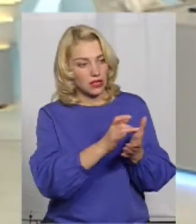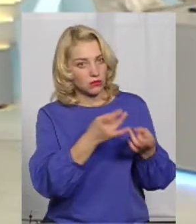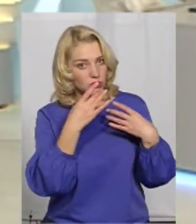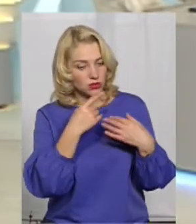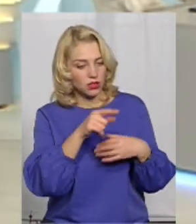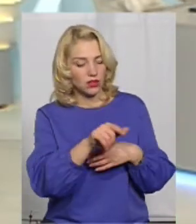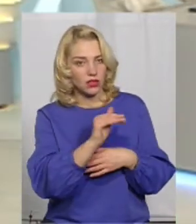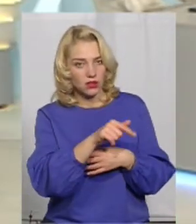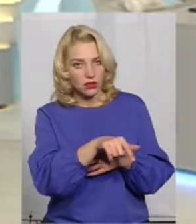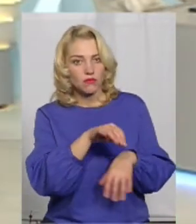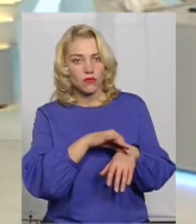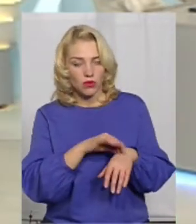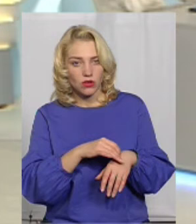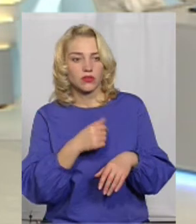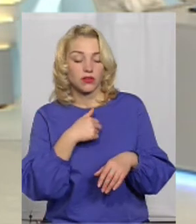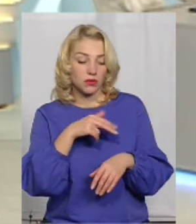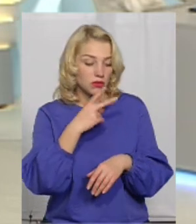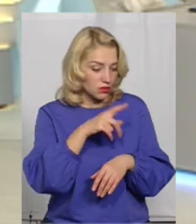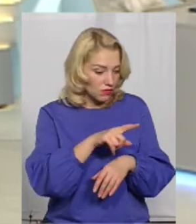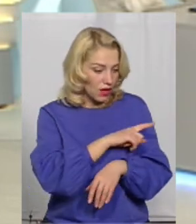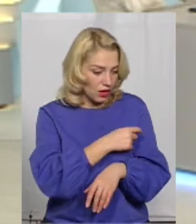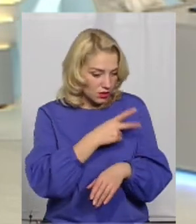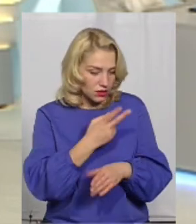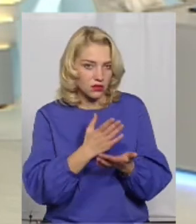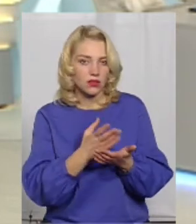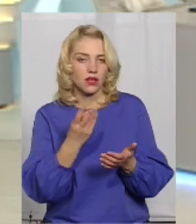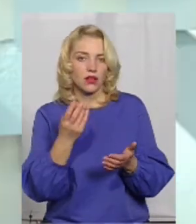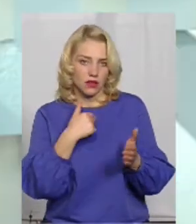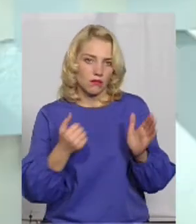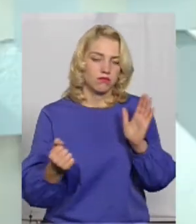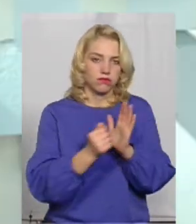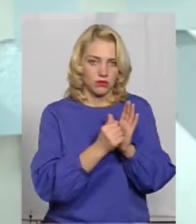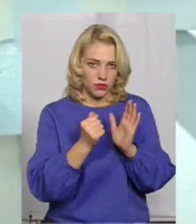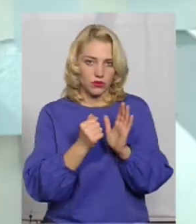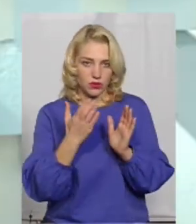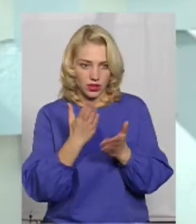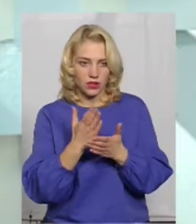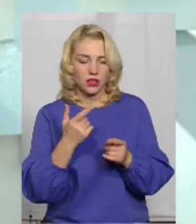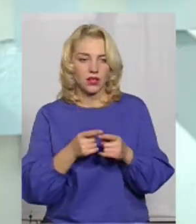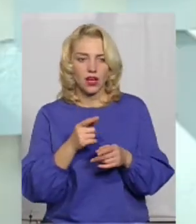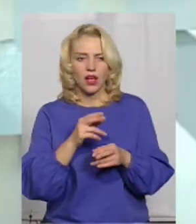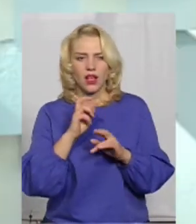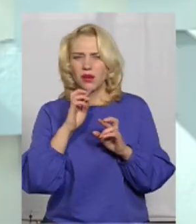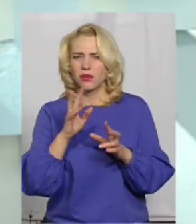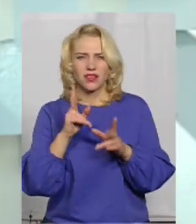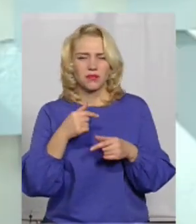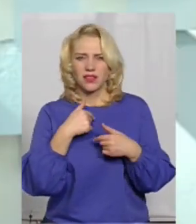от дитина, я можу там заїхати в лікарню подивитись, тільки в такому випадку я публікую. Як би мені потім не казали, що ти